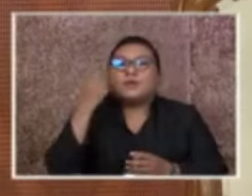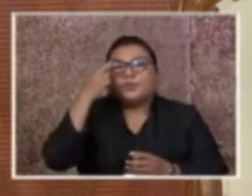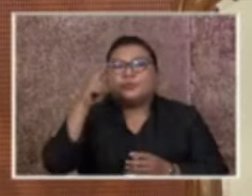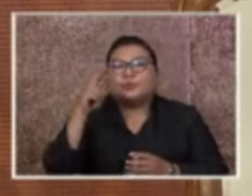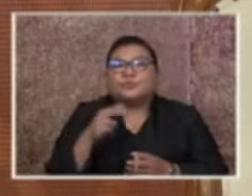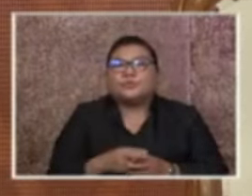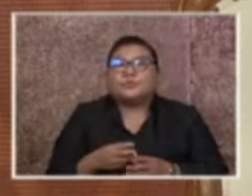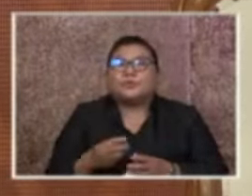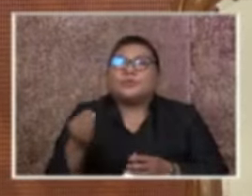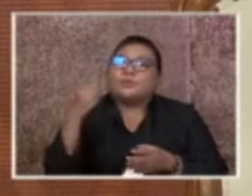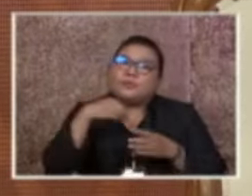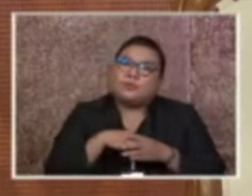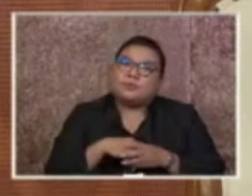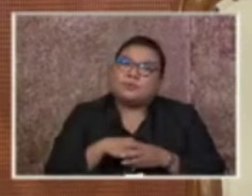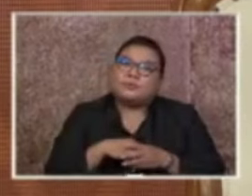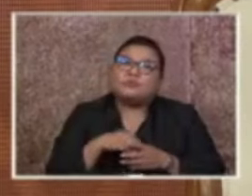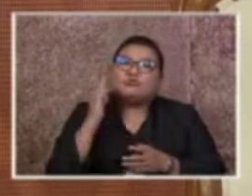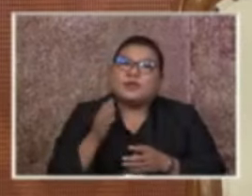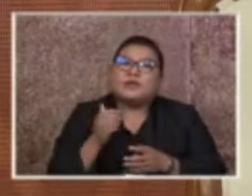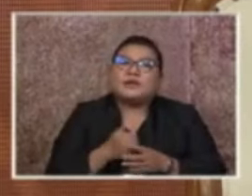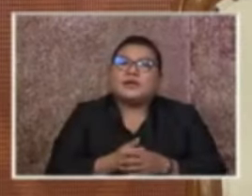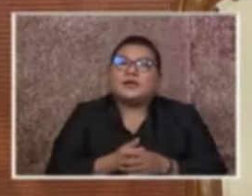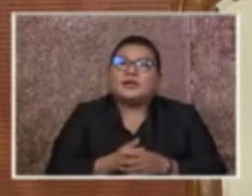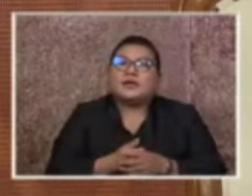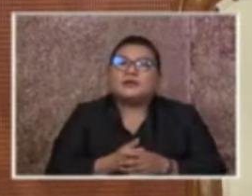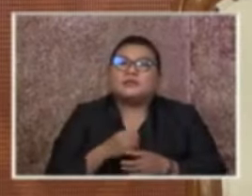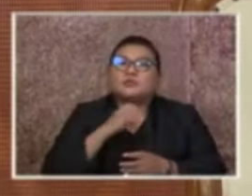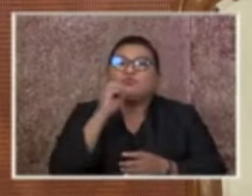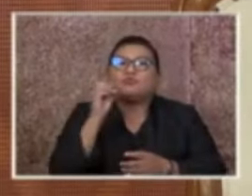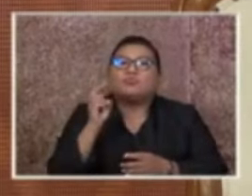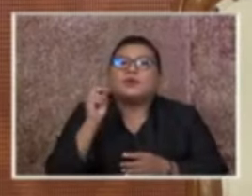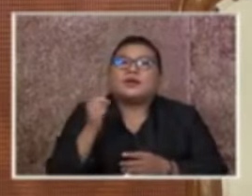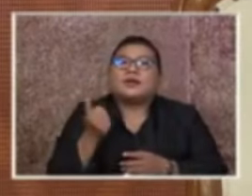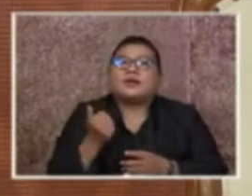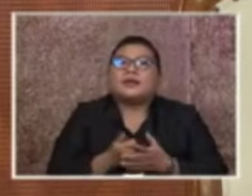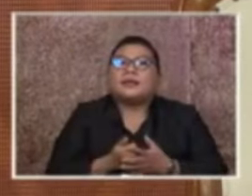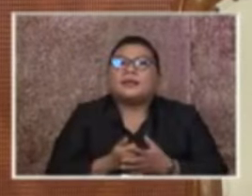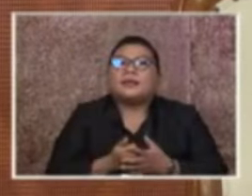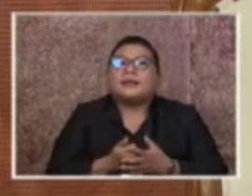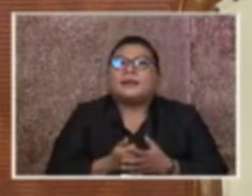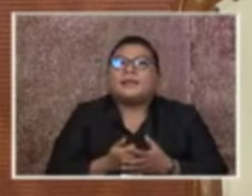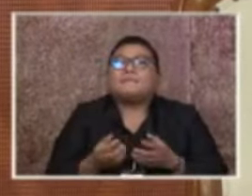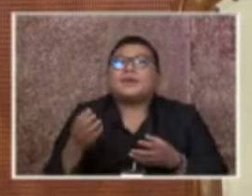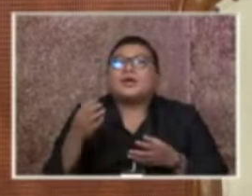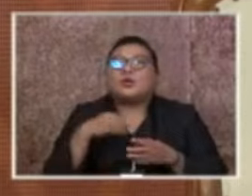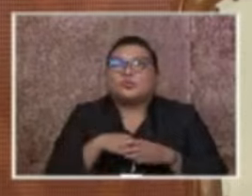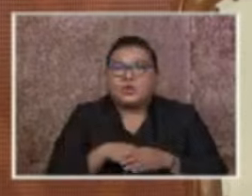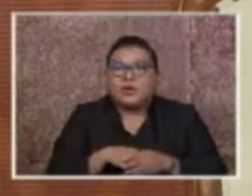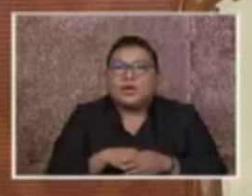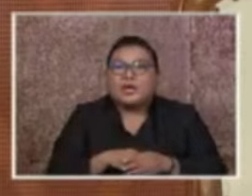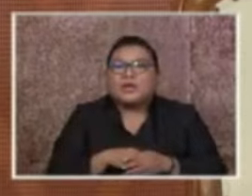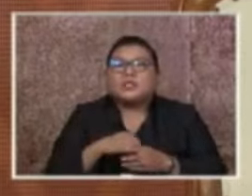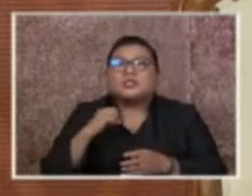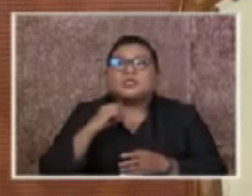income penghasilan sudah ada cuman ee menggunakan sesuai dengan ee Apa